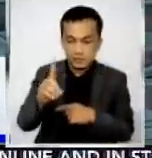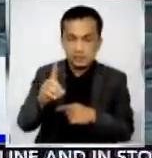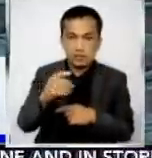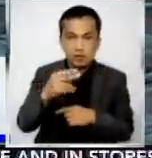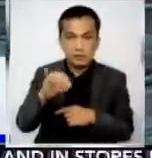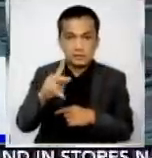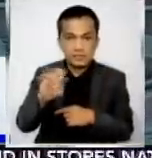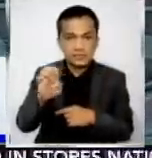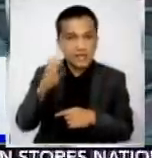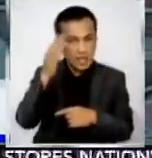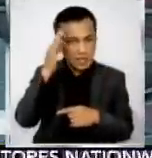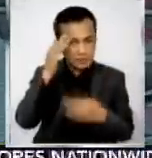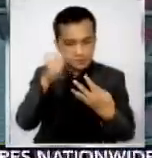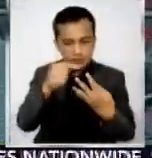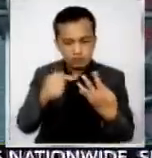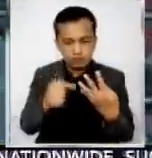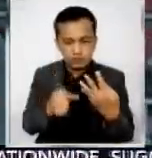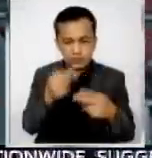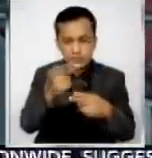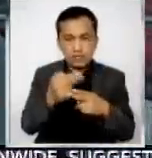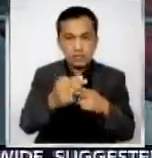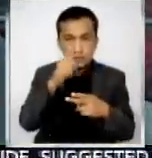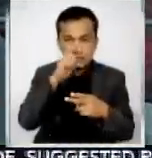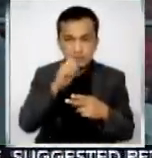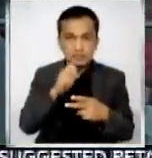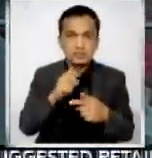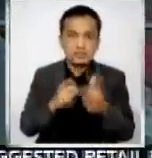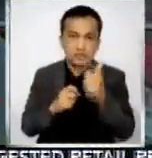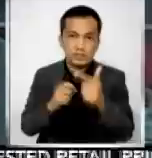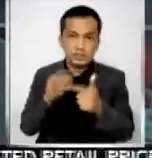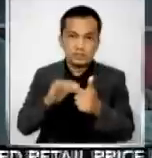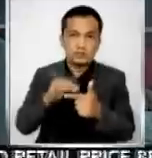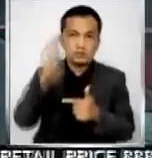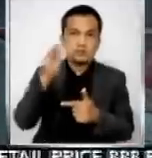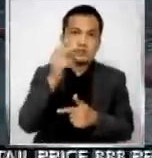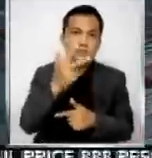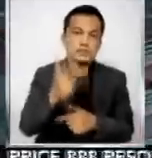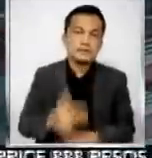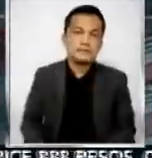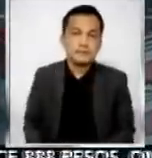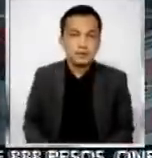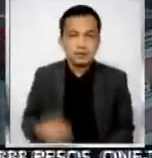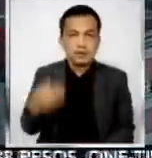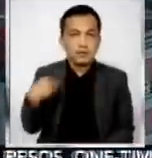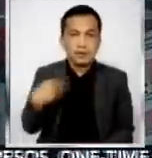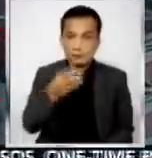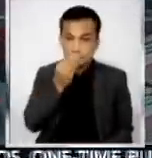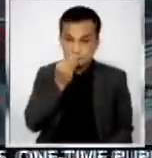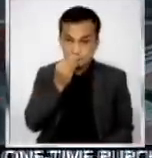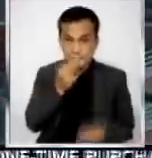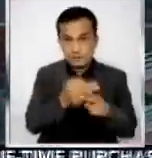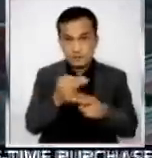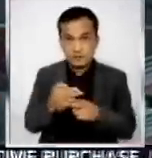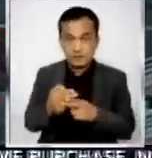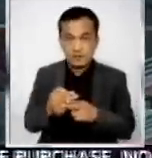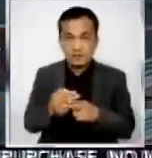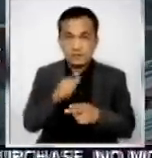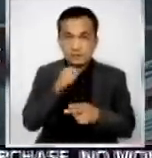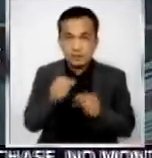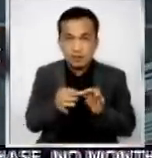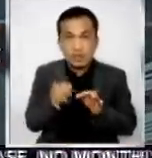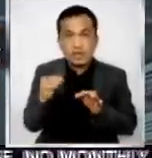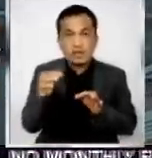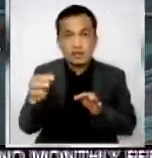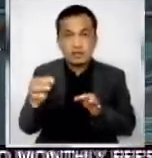ito na edad 20 hanggang 30. Sa ngayon muna po hindi natin papangalanan para hindi maantala yung ginagawa natin